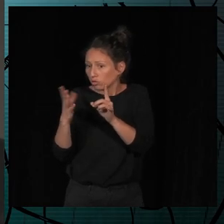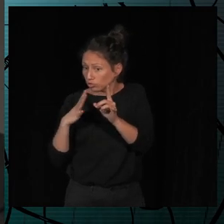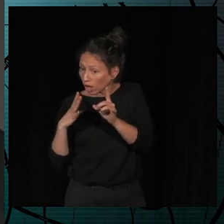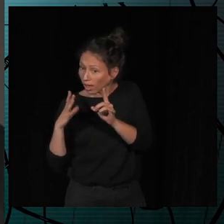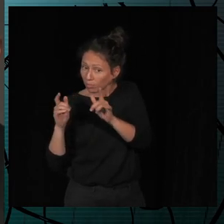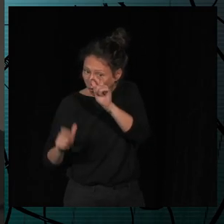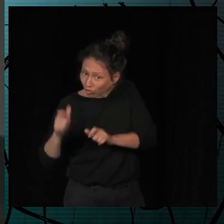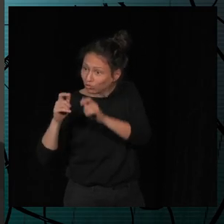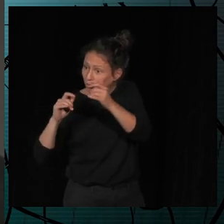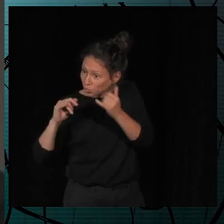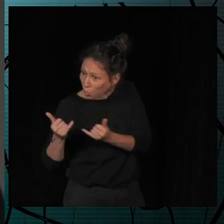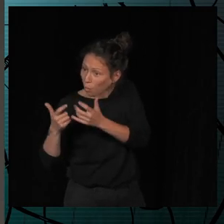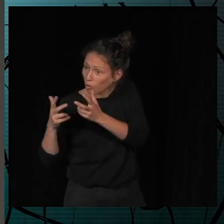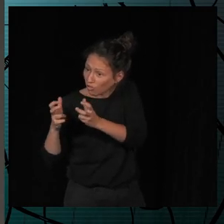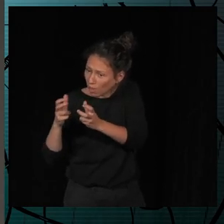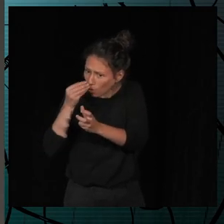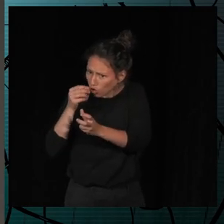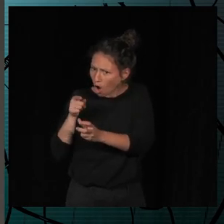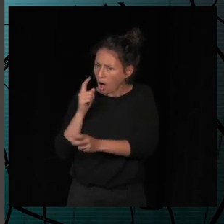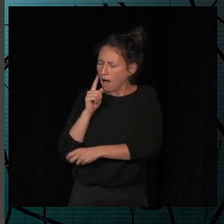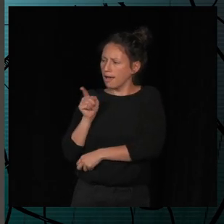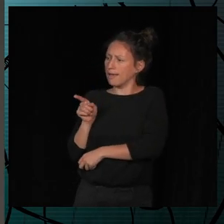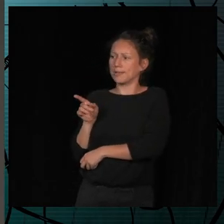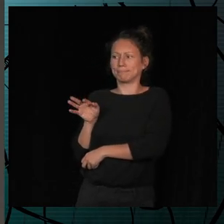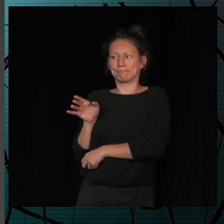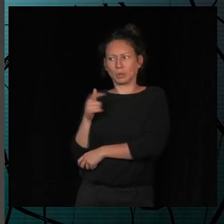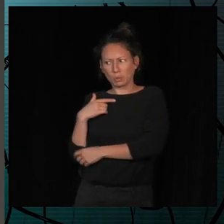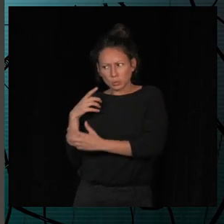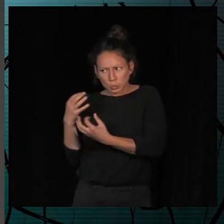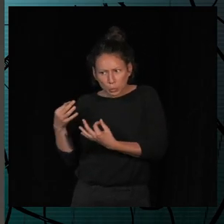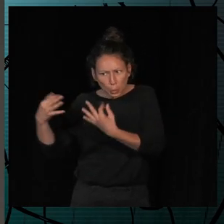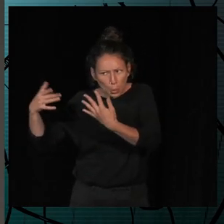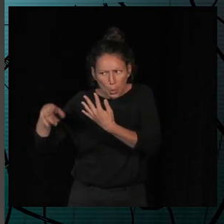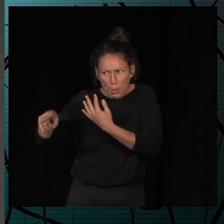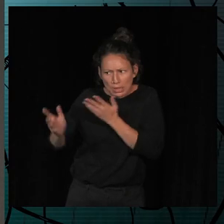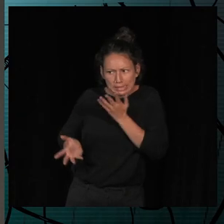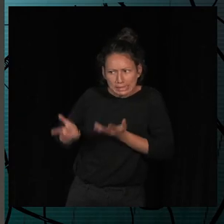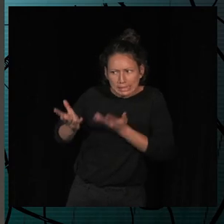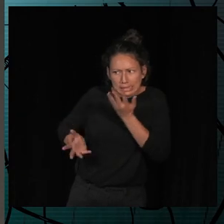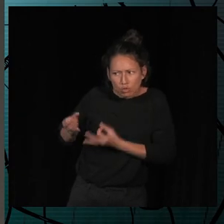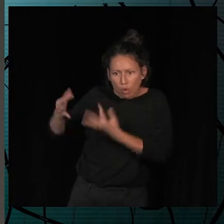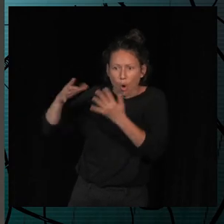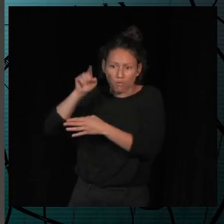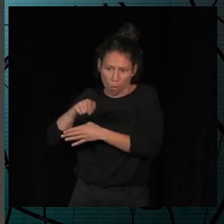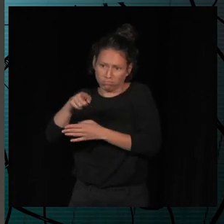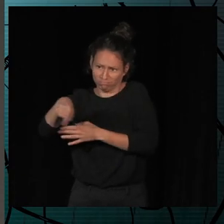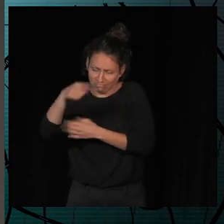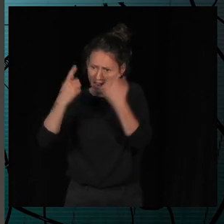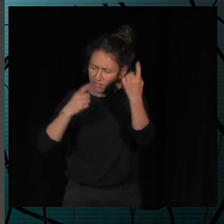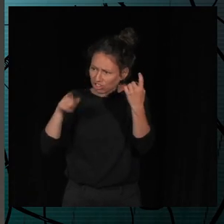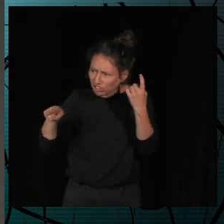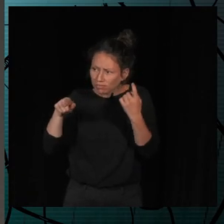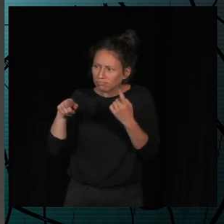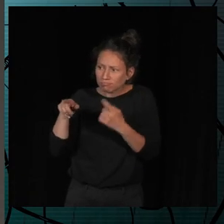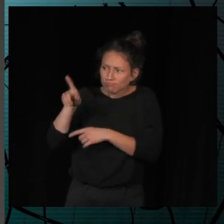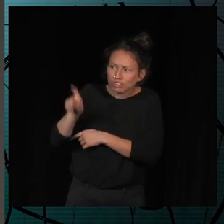jeux vidéo qui vous paraissent excessifs réfléchissez bien réflé excessif c'est pas forcément pathologique et puis posz la question est-ce que tu